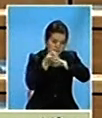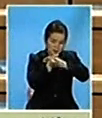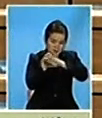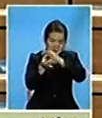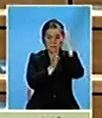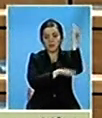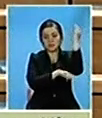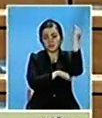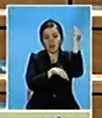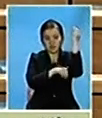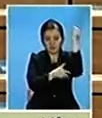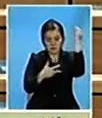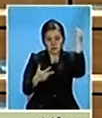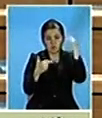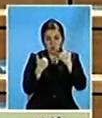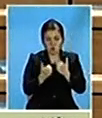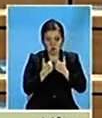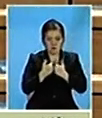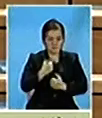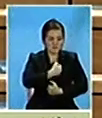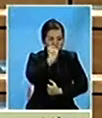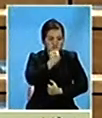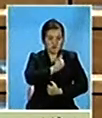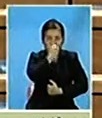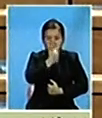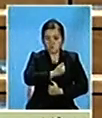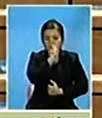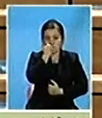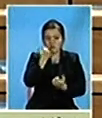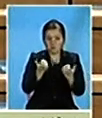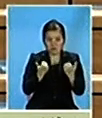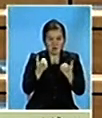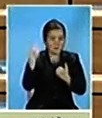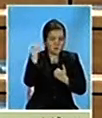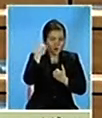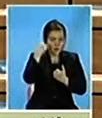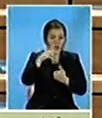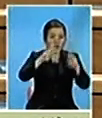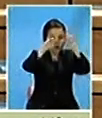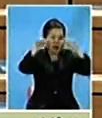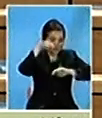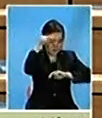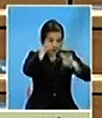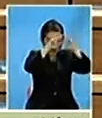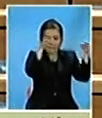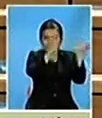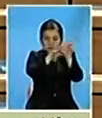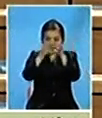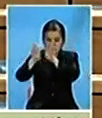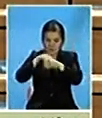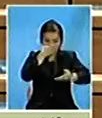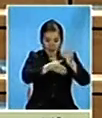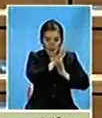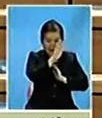ใต้ตอนนี้มีความผยองมากถึงขนาดให้ร้านค้าปิดการค้าข